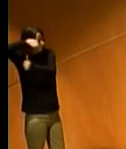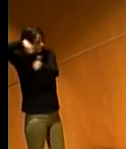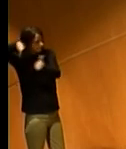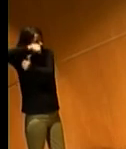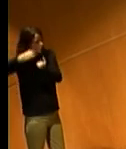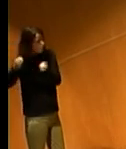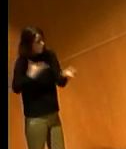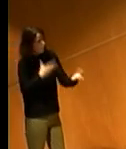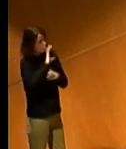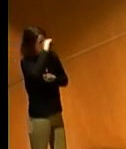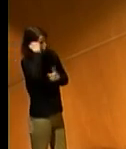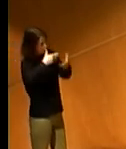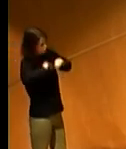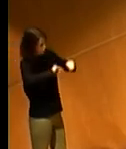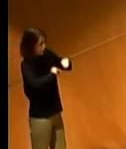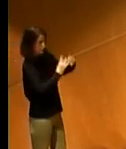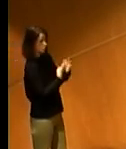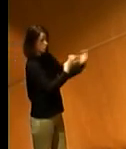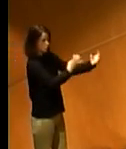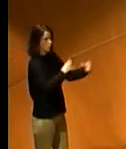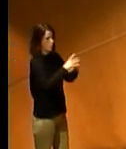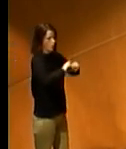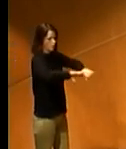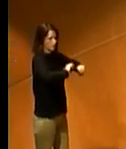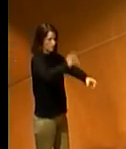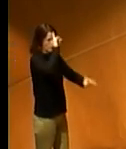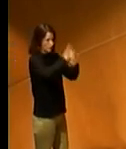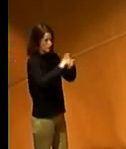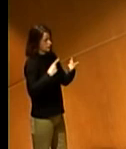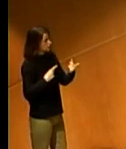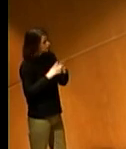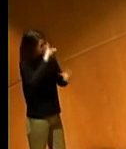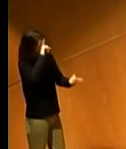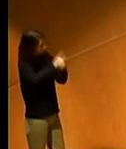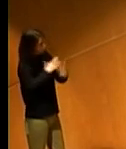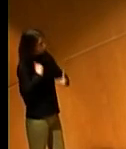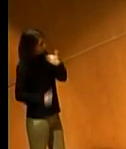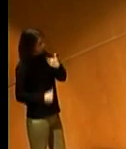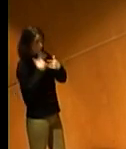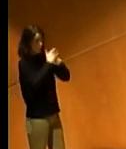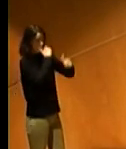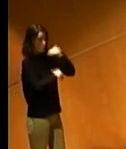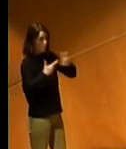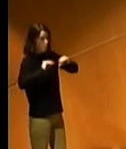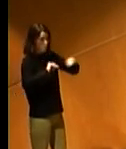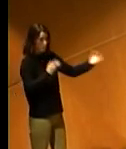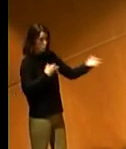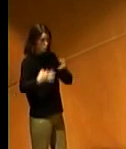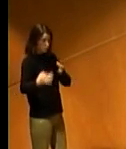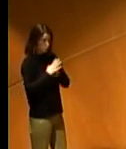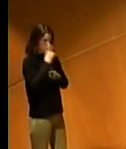de formation pour les enseignants sur les questions de handicap au plan académique de formation continue et que chaque année, on ne remplit pas ces